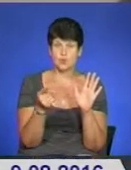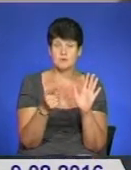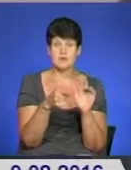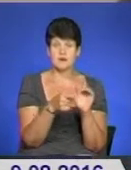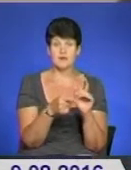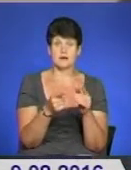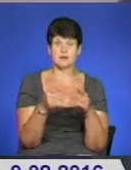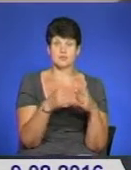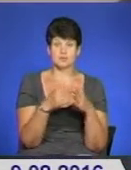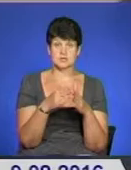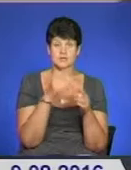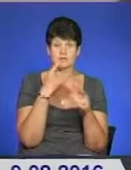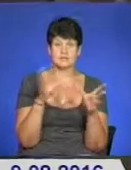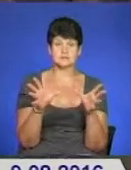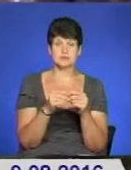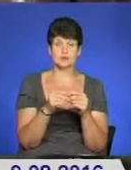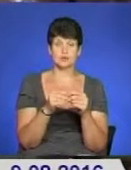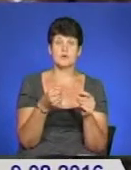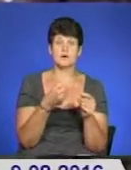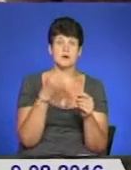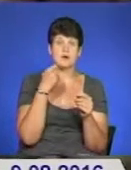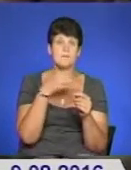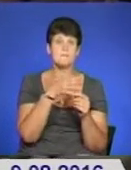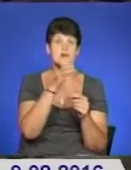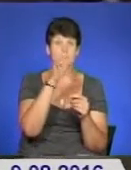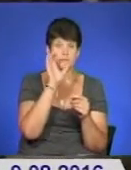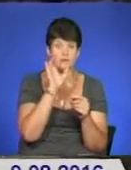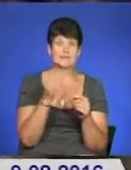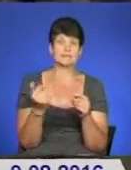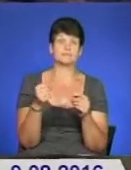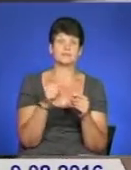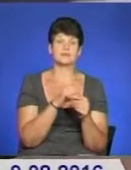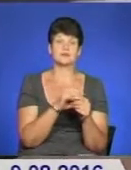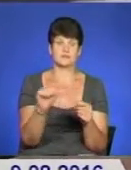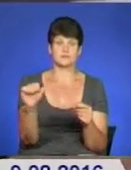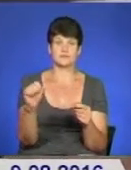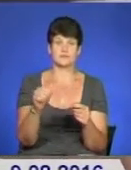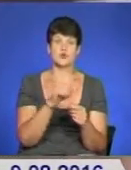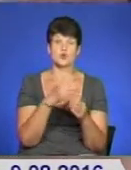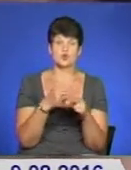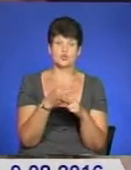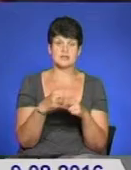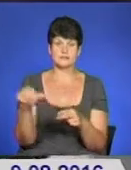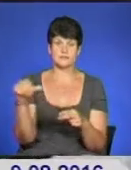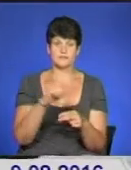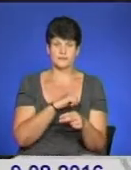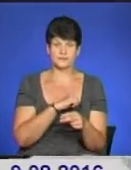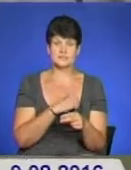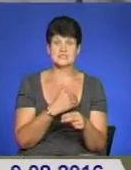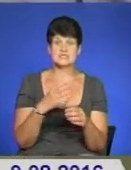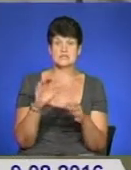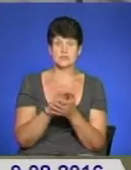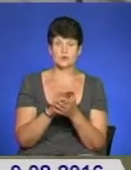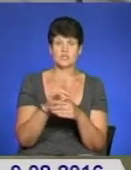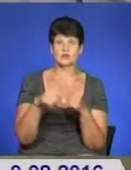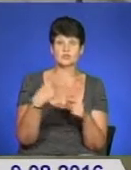її сусідів під час спільного розпивання алкогольних напоїв нанесла удар кухонним ножем ділянку грудної клітки своєму знайомому, якому близько через